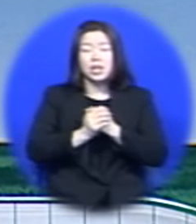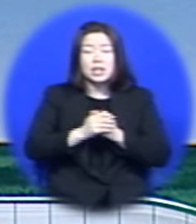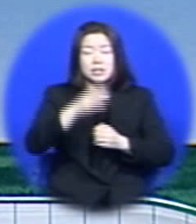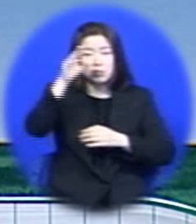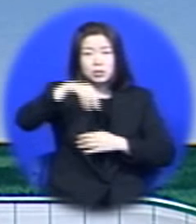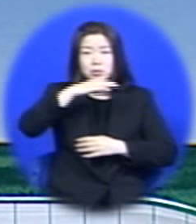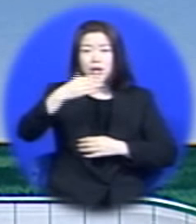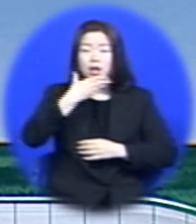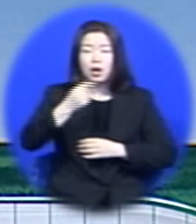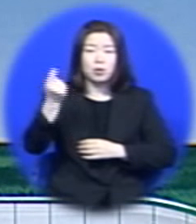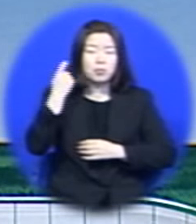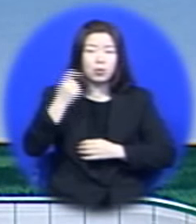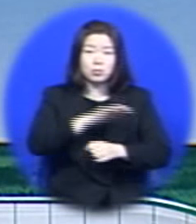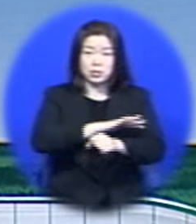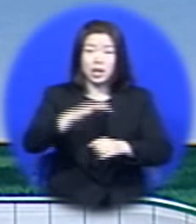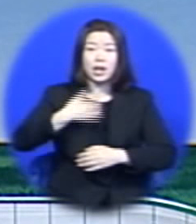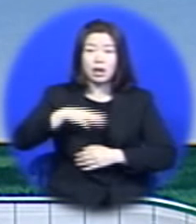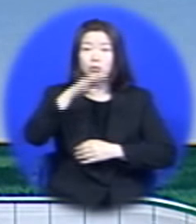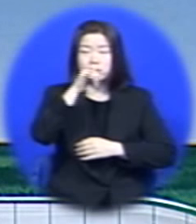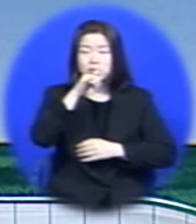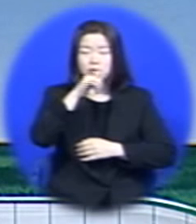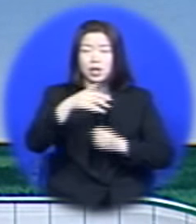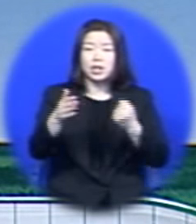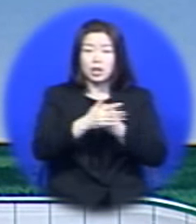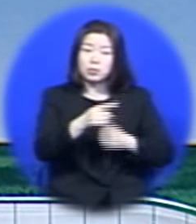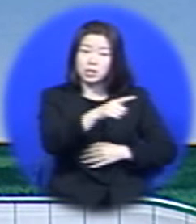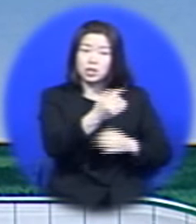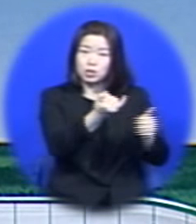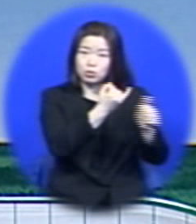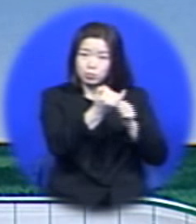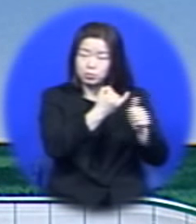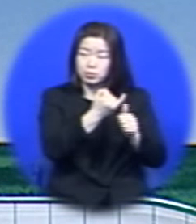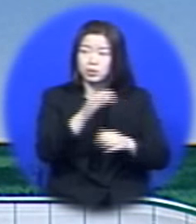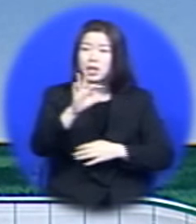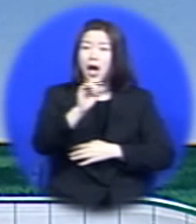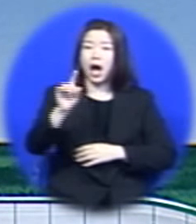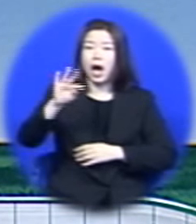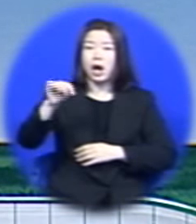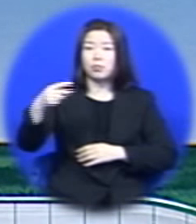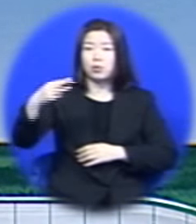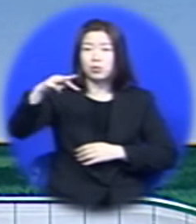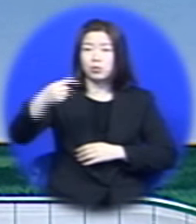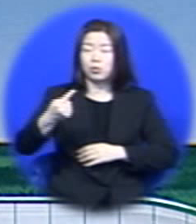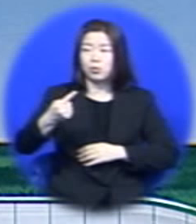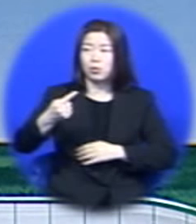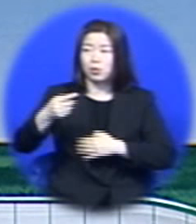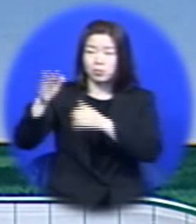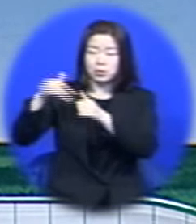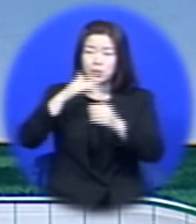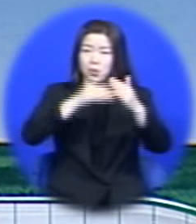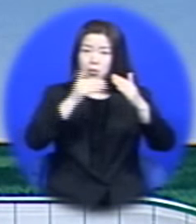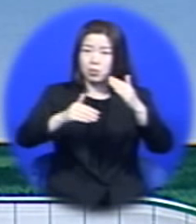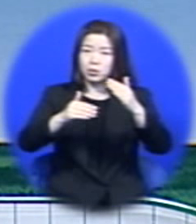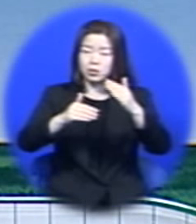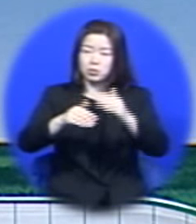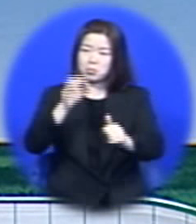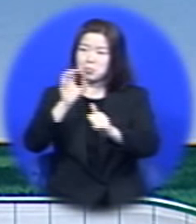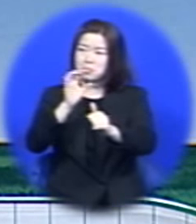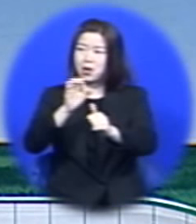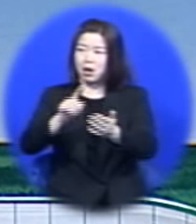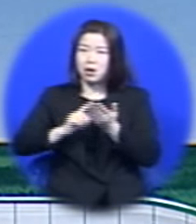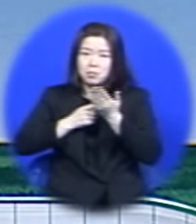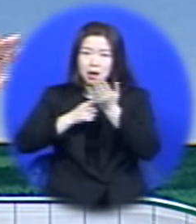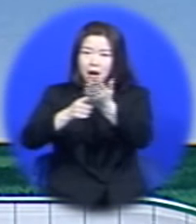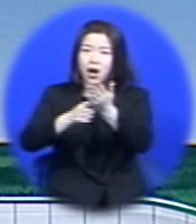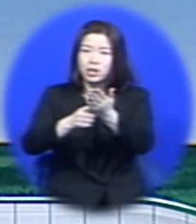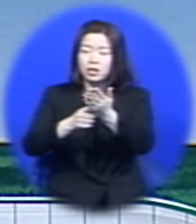있었습니다. 그때 브리스가와 아굴라 부부는 아볼로에게 공개적으로 면박을 주거나 항의를 하거나